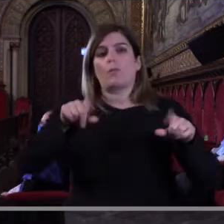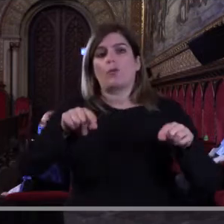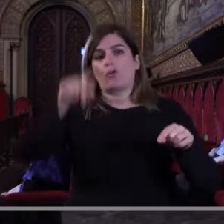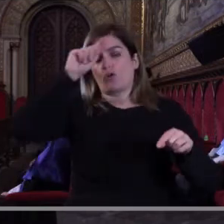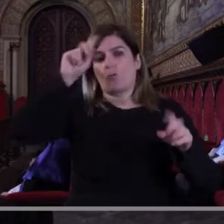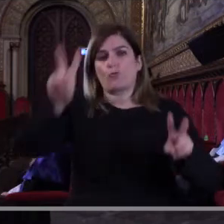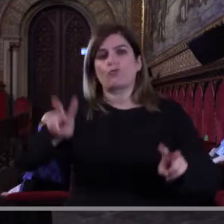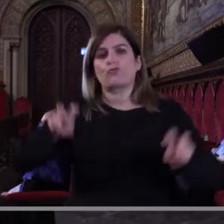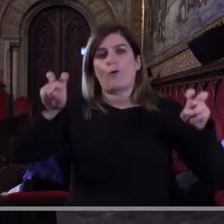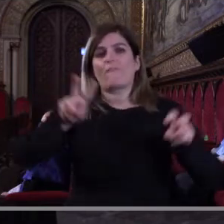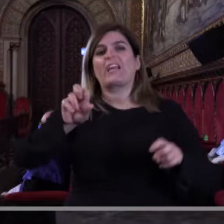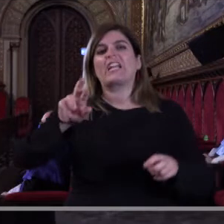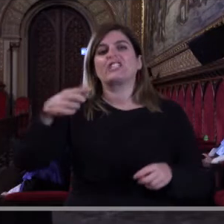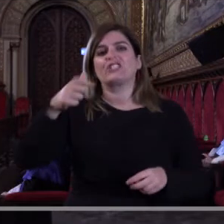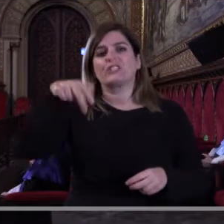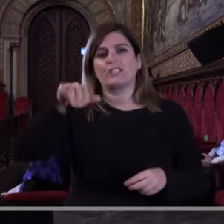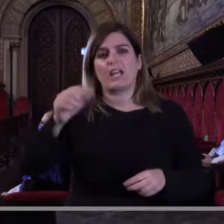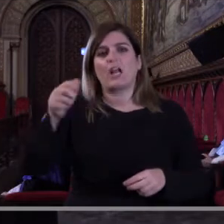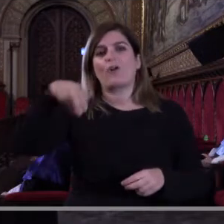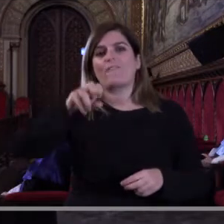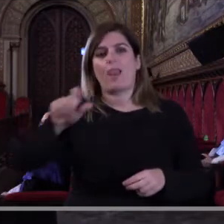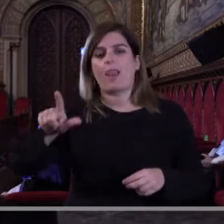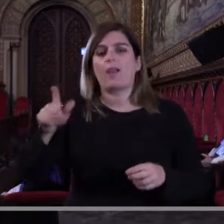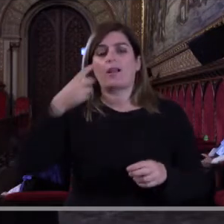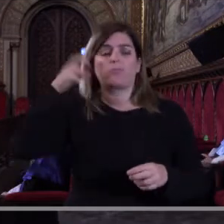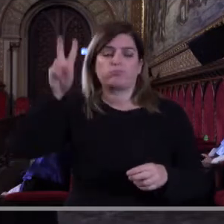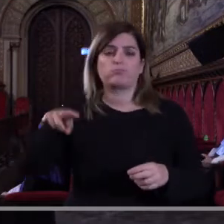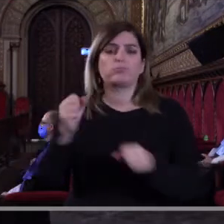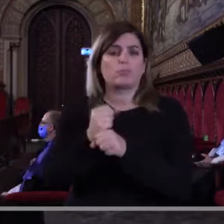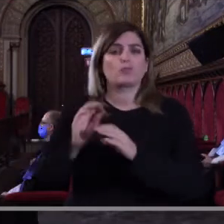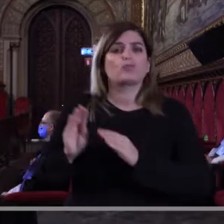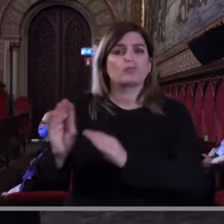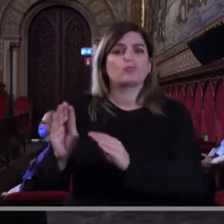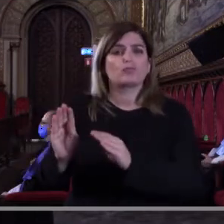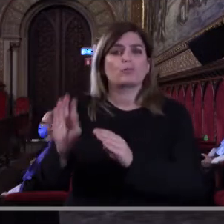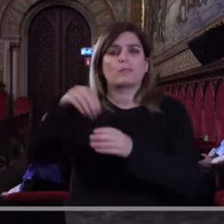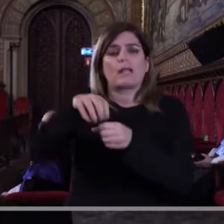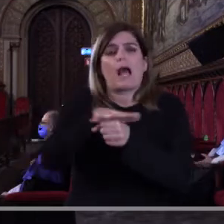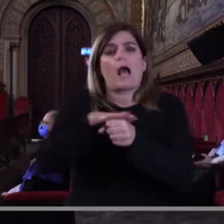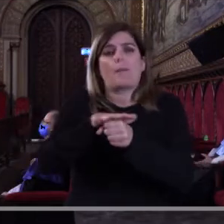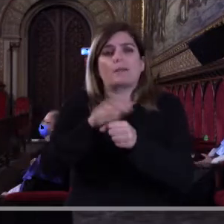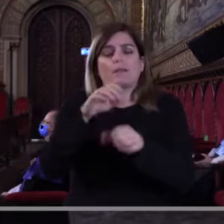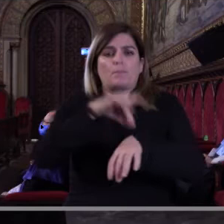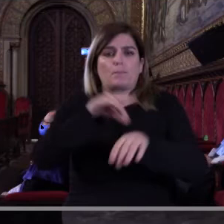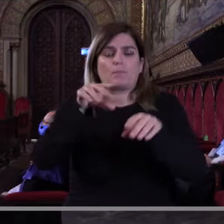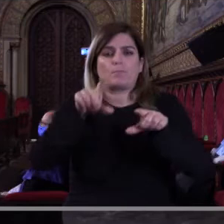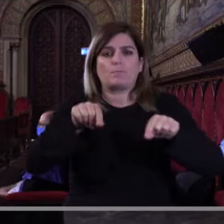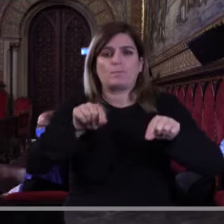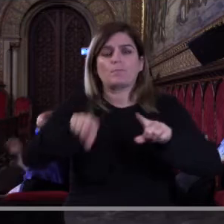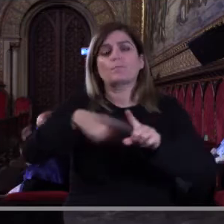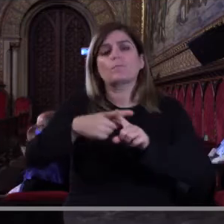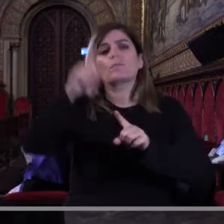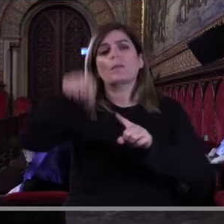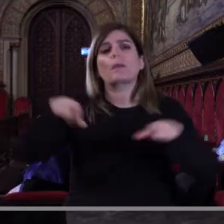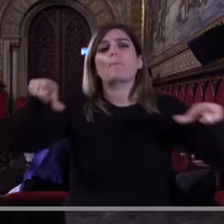Virginia Nobel, en reconeixement de la seva brillant trajectòria en l'àmbit de la podologia, i el bateig del pati Montserrat